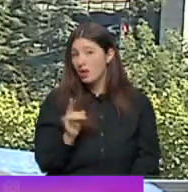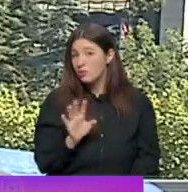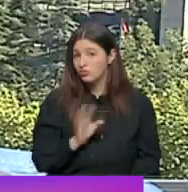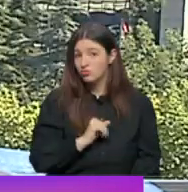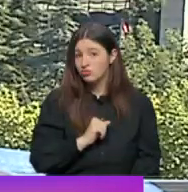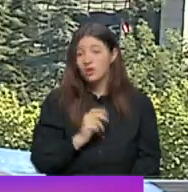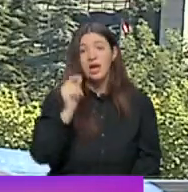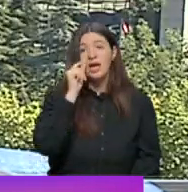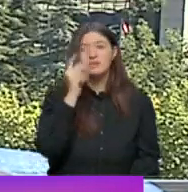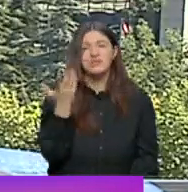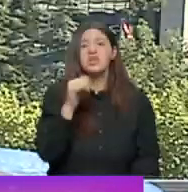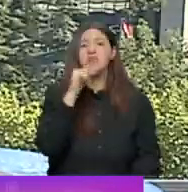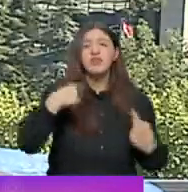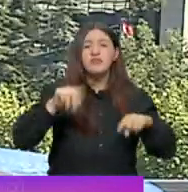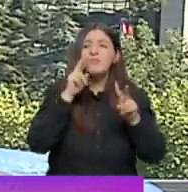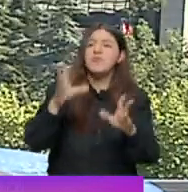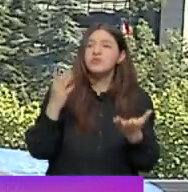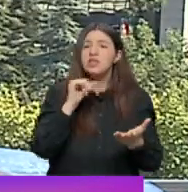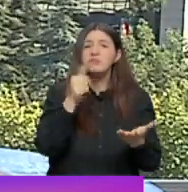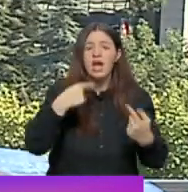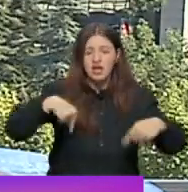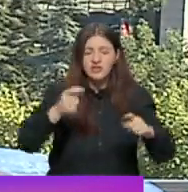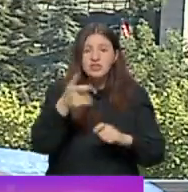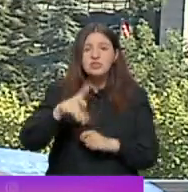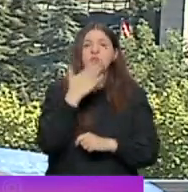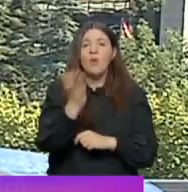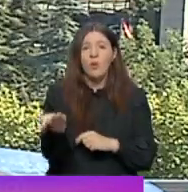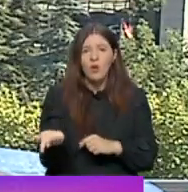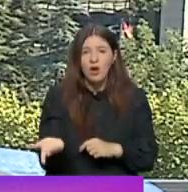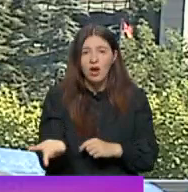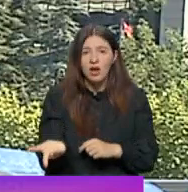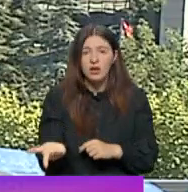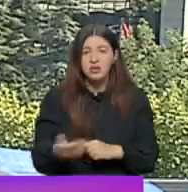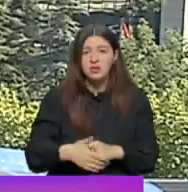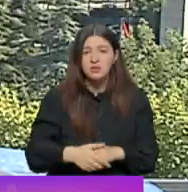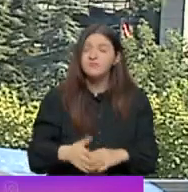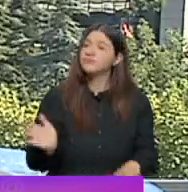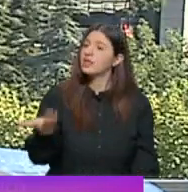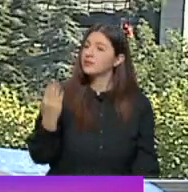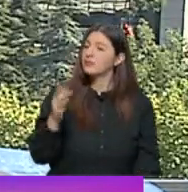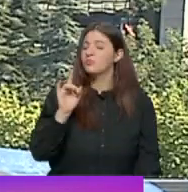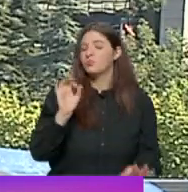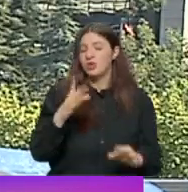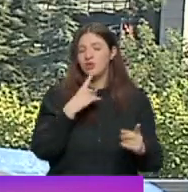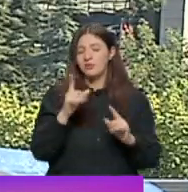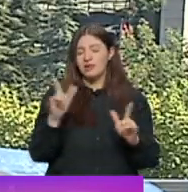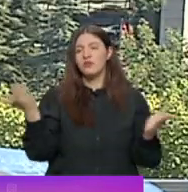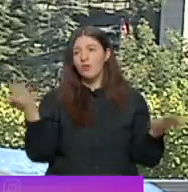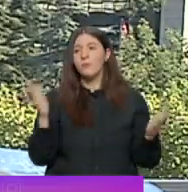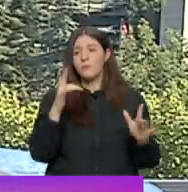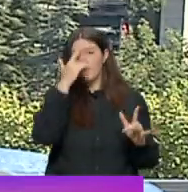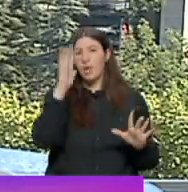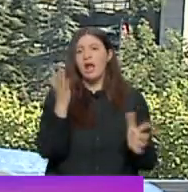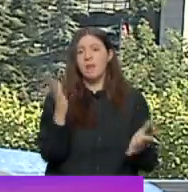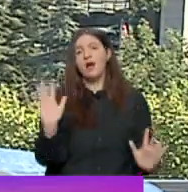söylemiyorsunuz. İnsan, hiç mi etrafınıza bakmıyorsunuz? Hiç mi etrafınızda işsiz yok? Neyse, hani bu kadar da konuşmaya gerek yoktu belki